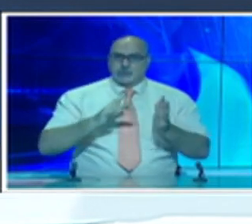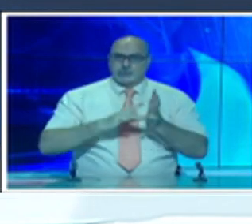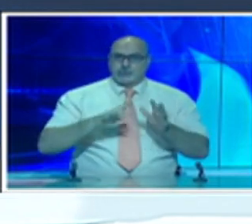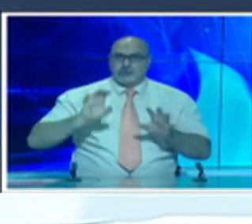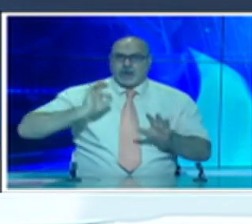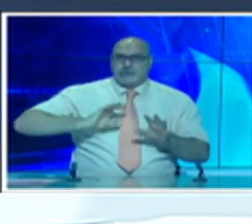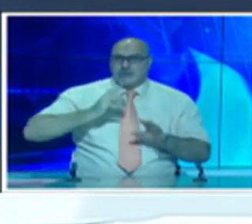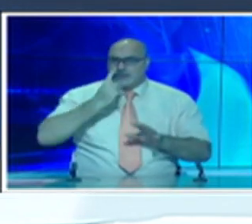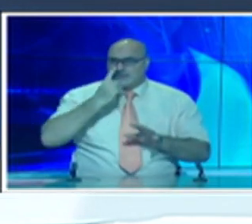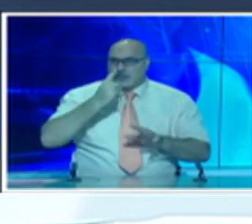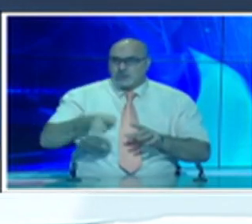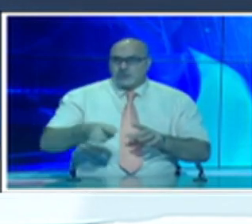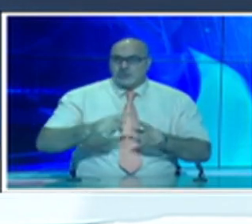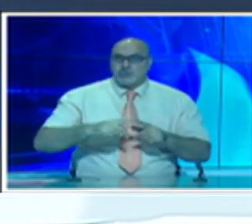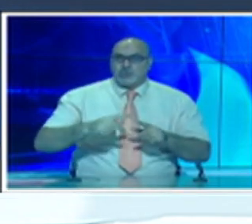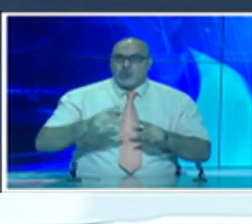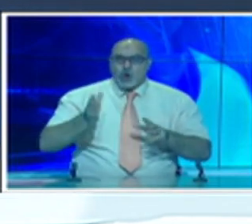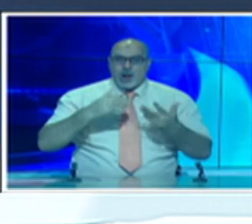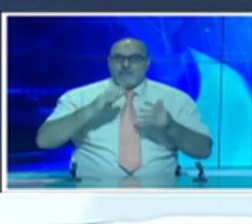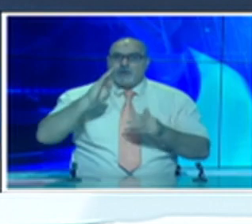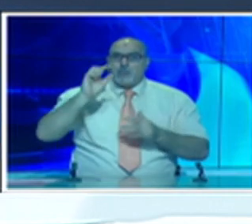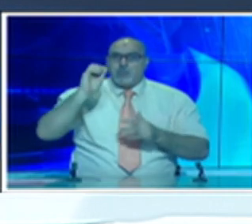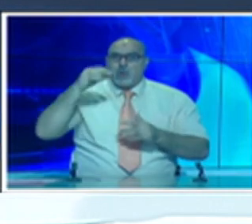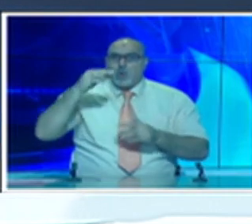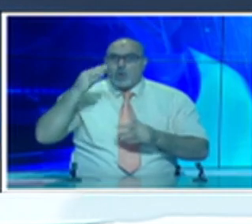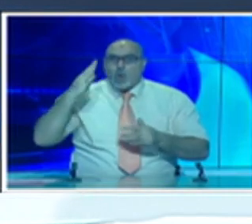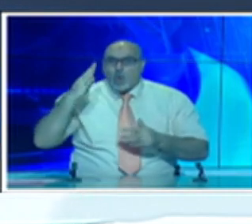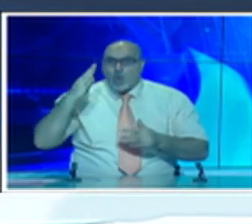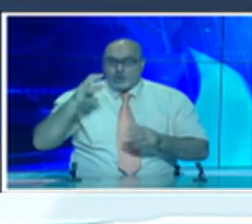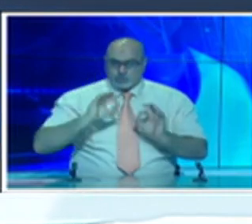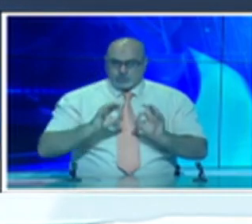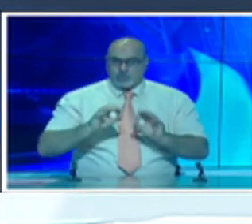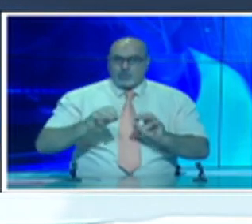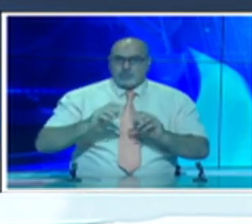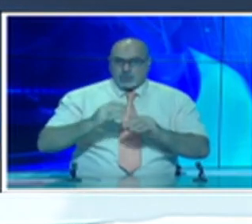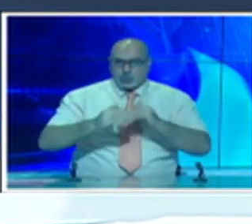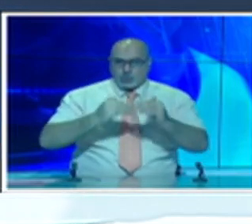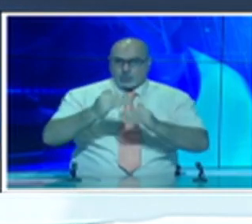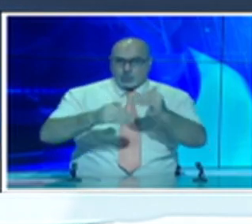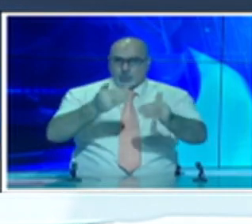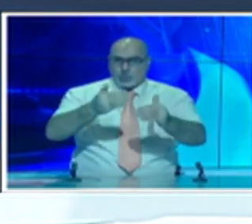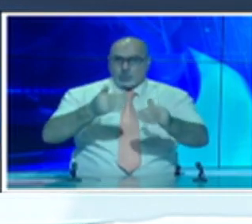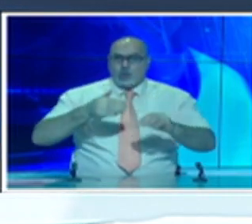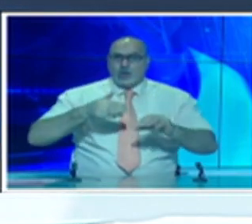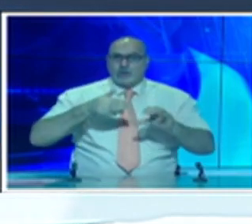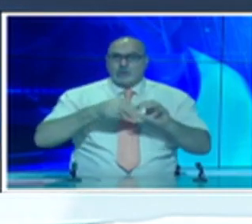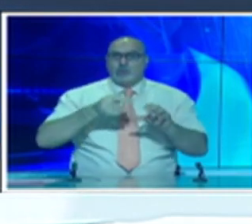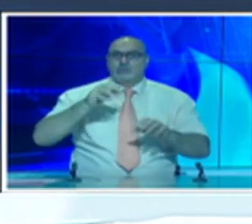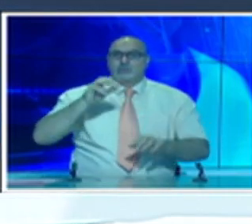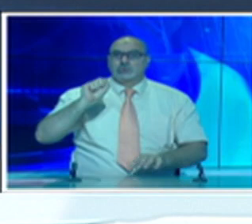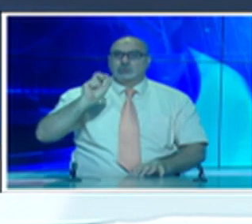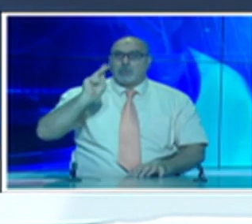تجارب في مصافي التكرير لنزع الرصاص، حيث يشرع في التخلي تدريجيا عن البنزين الممتاز